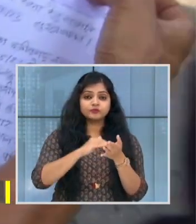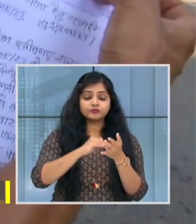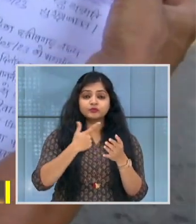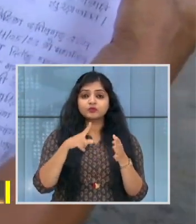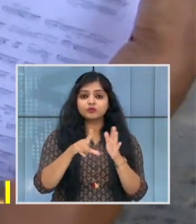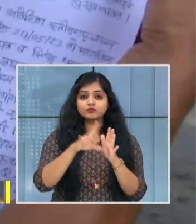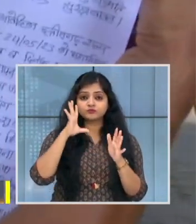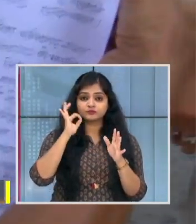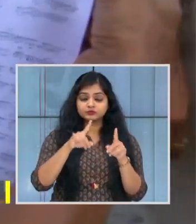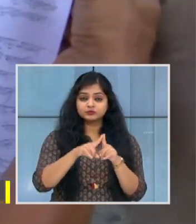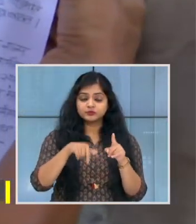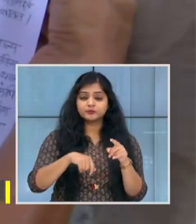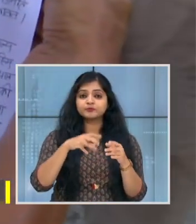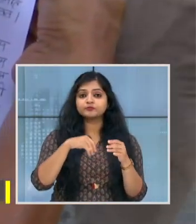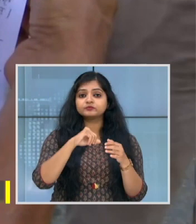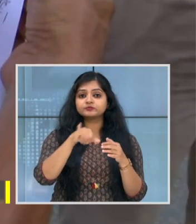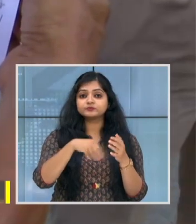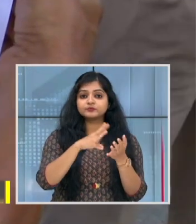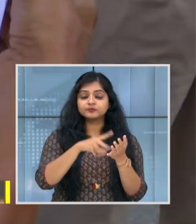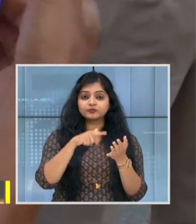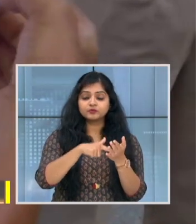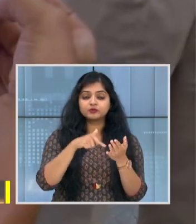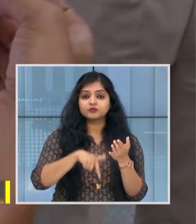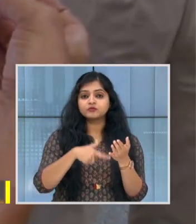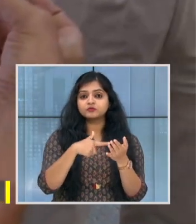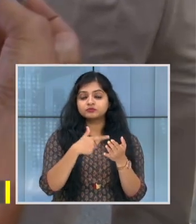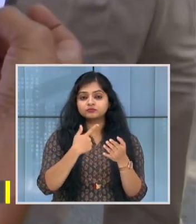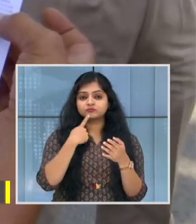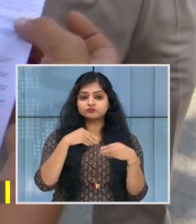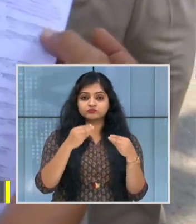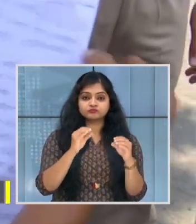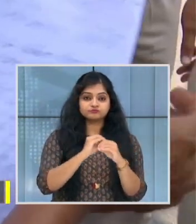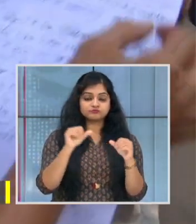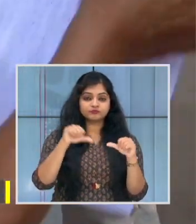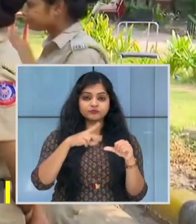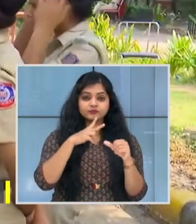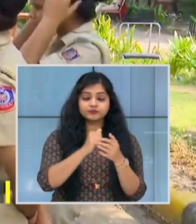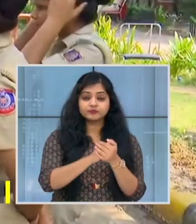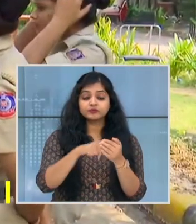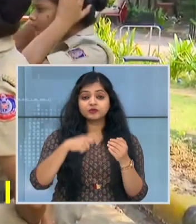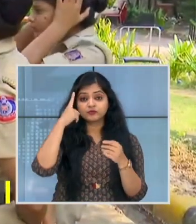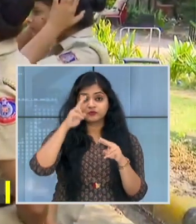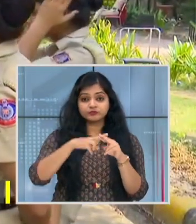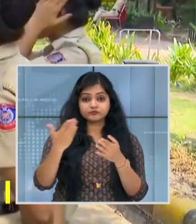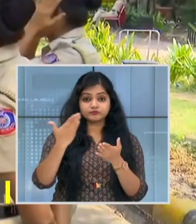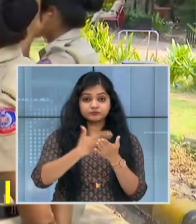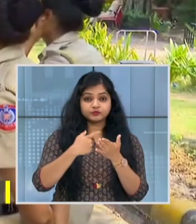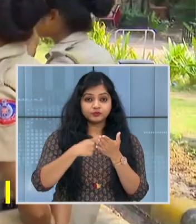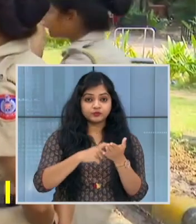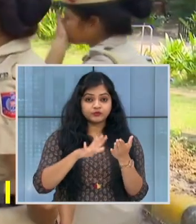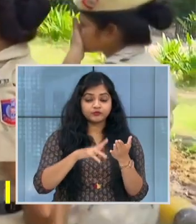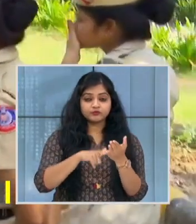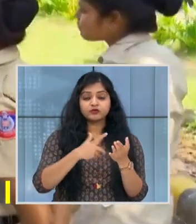ഒഴിപ്പിച്ചതെന്നാണ് പോലീസിന്റെ വിശദീകരണം. ഗുസ്തി താരങ്ങൾ രേഖാമൂലം അനുവാദം തേടിയാൽ സമരത്തിന് ജന്തർ മന്ദർ അല്ലാതെ മറ്റൊരു വേദി നൽകുമെന്നും പോലീസ്